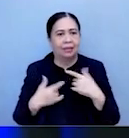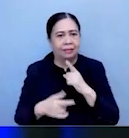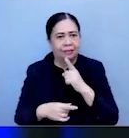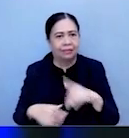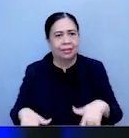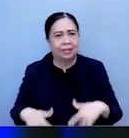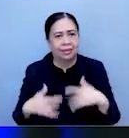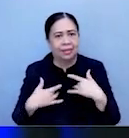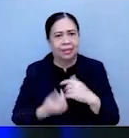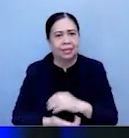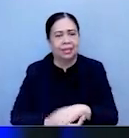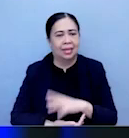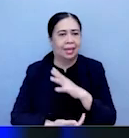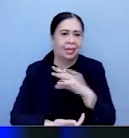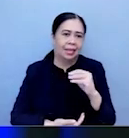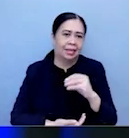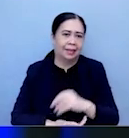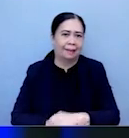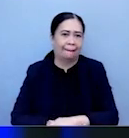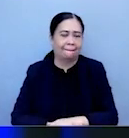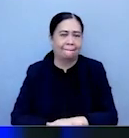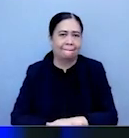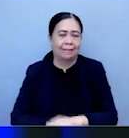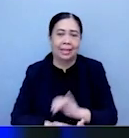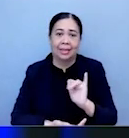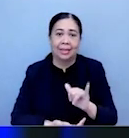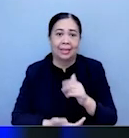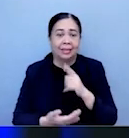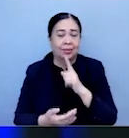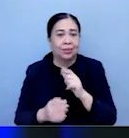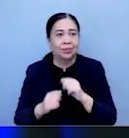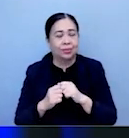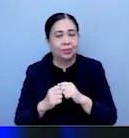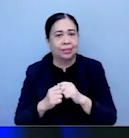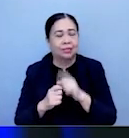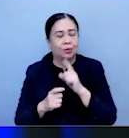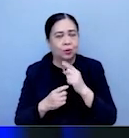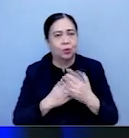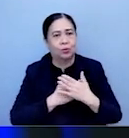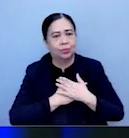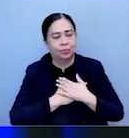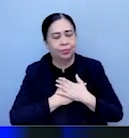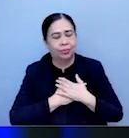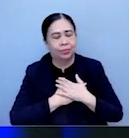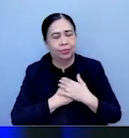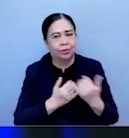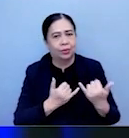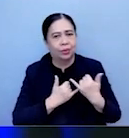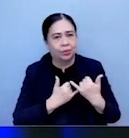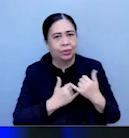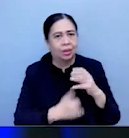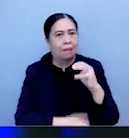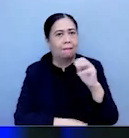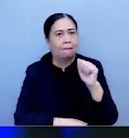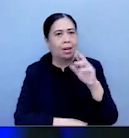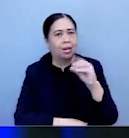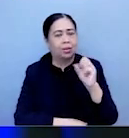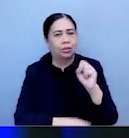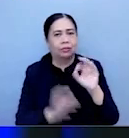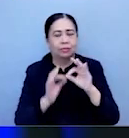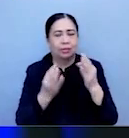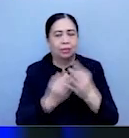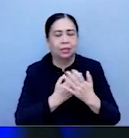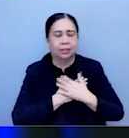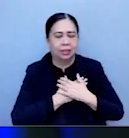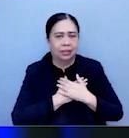alive. And that is something that I will carry in my heart, that the Marcos family will carry in my heart.